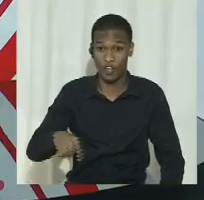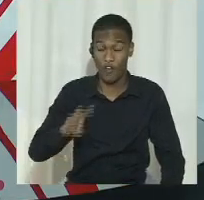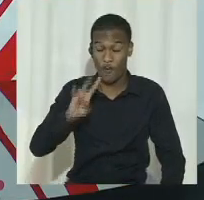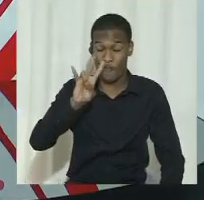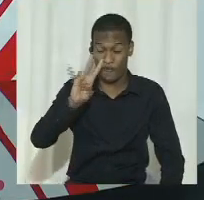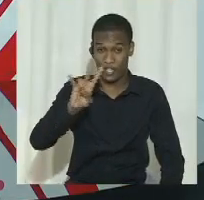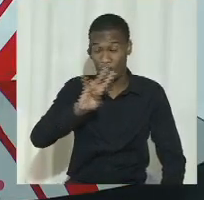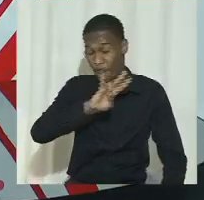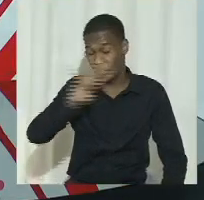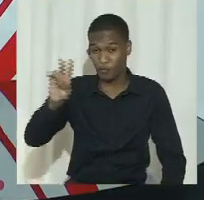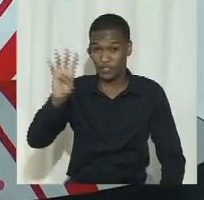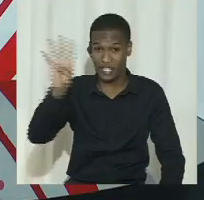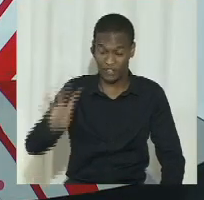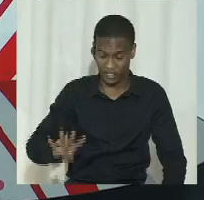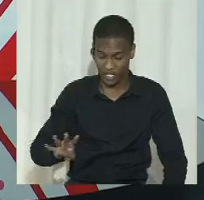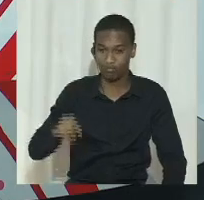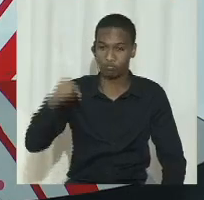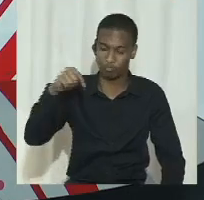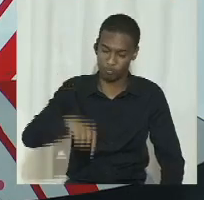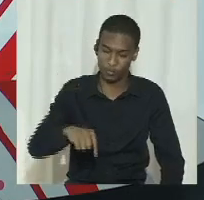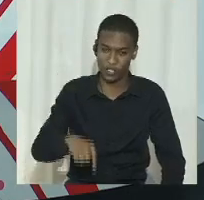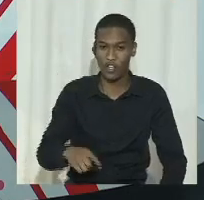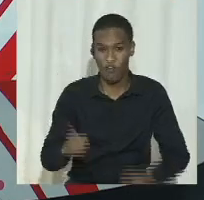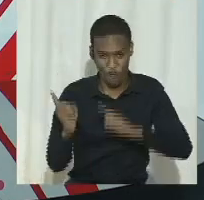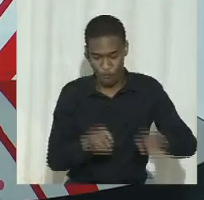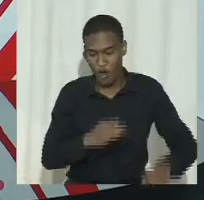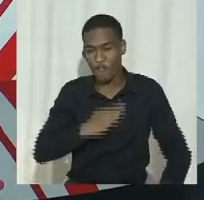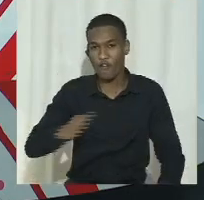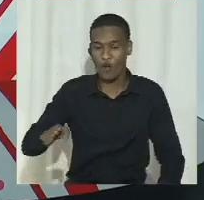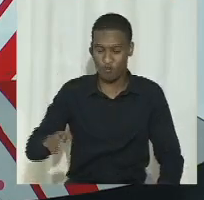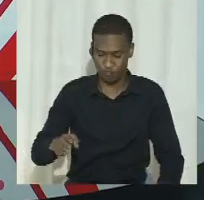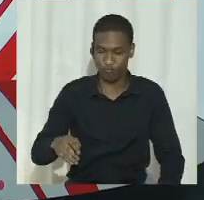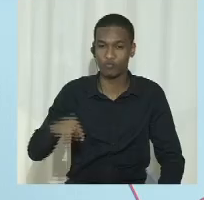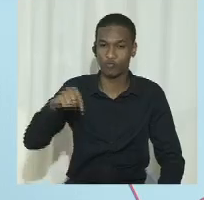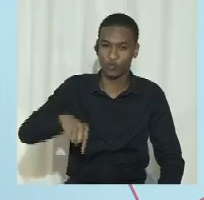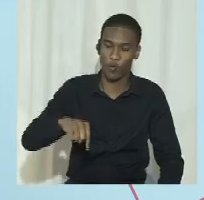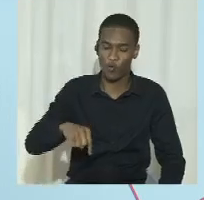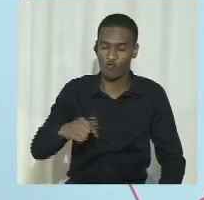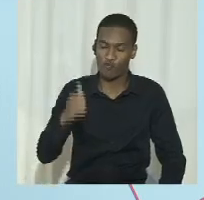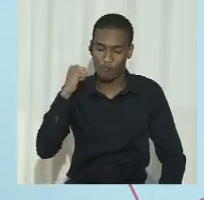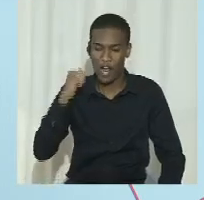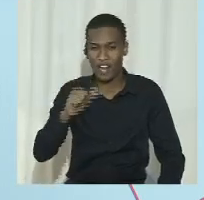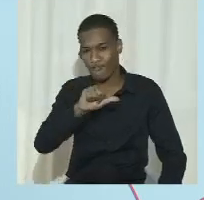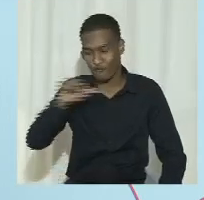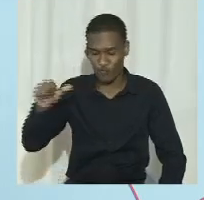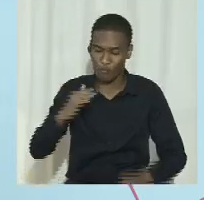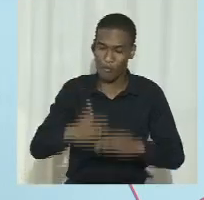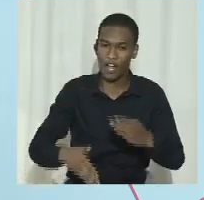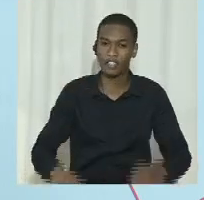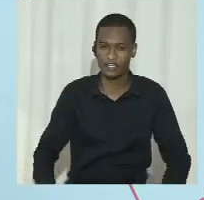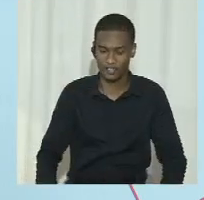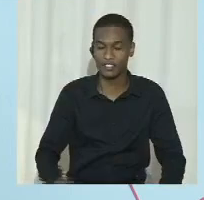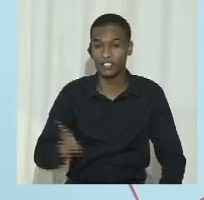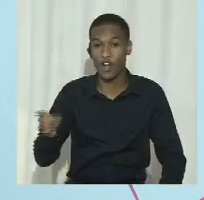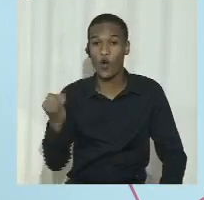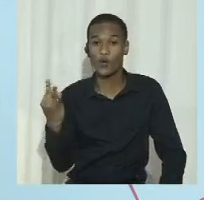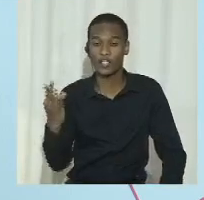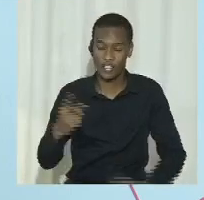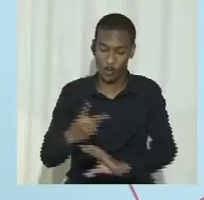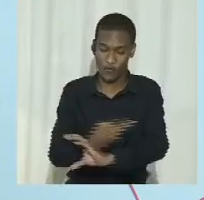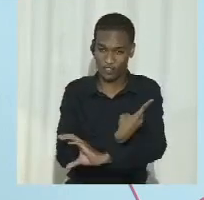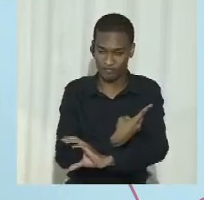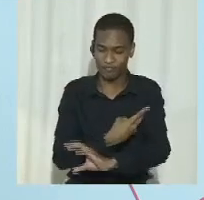sy 70 indray ireo tranga vaovao raha toka folo no namony aina antontany isa mandinana ny fivoaran'ny COVID-19 teto Madagasikara tao